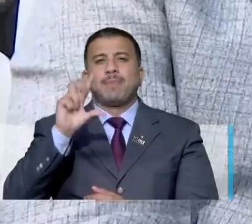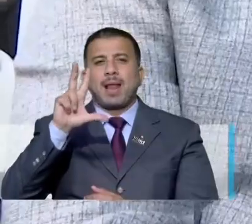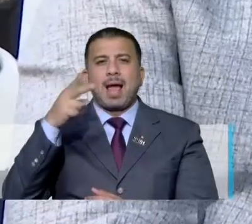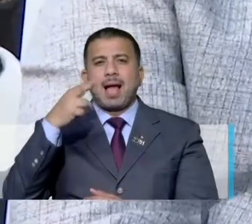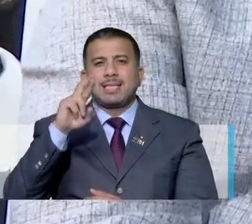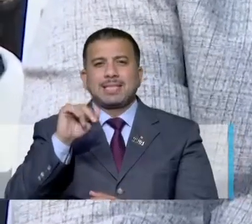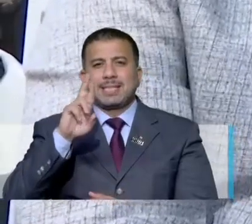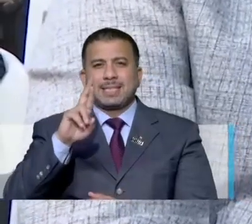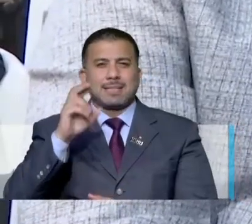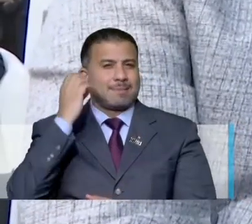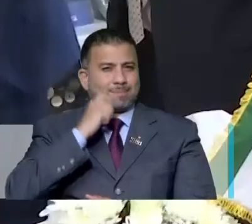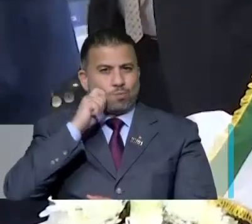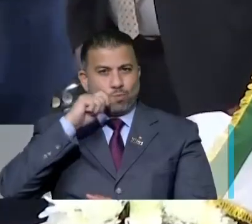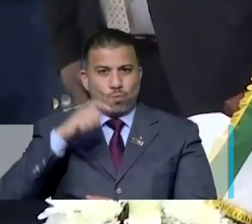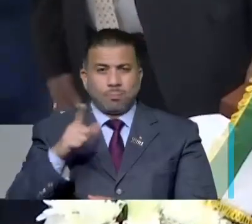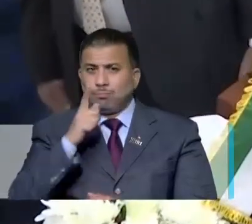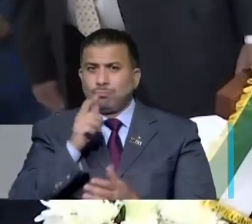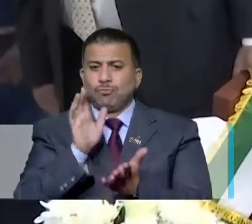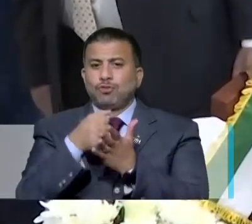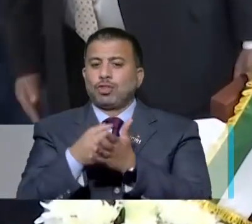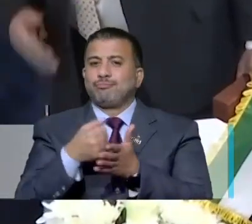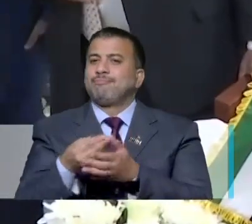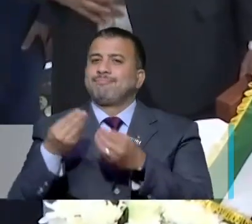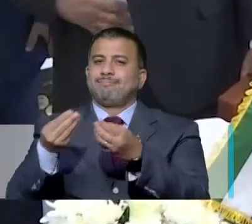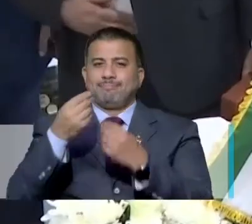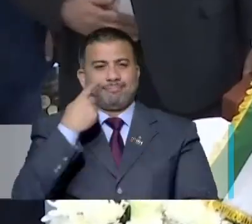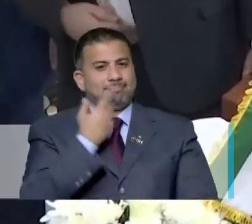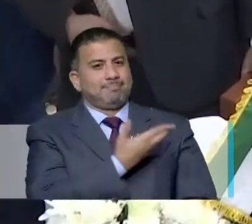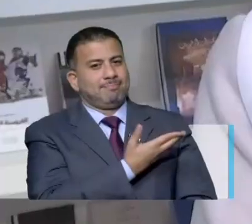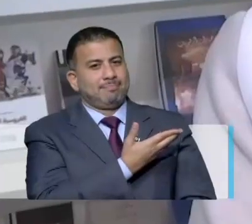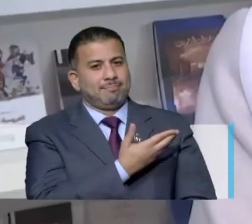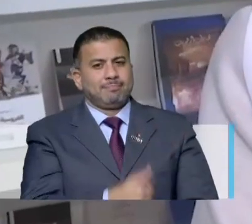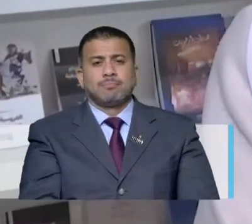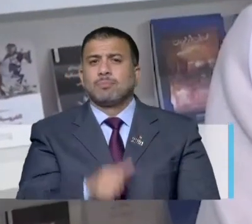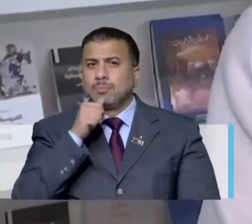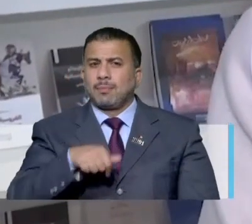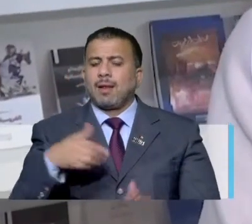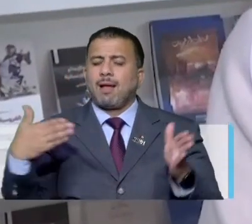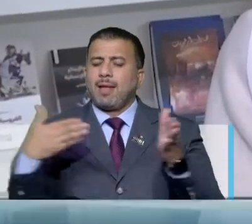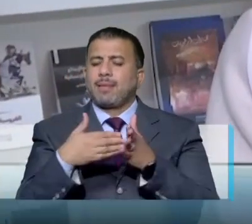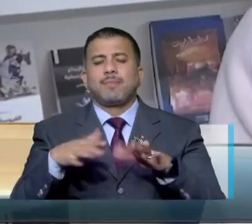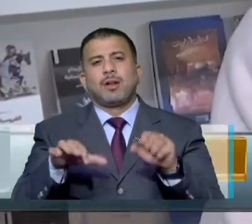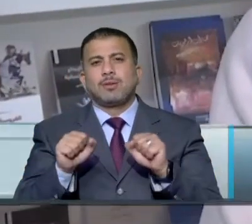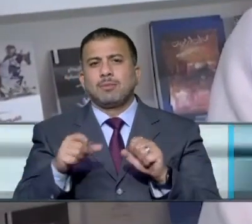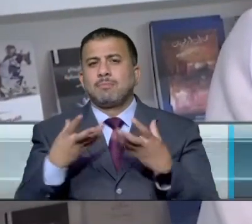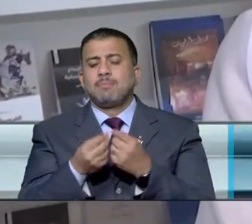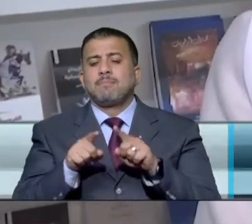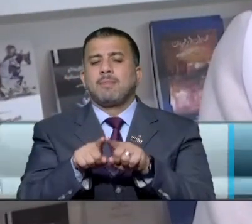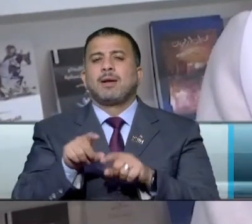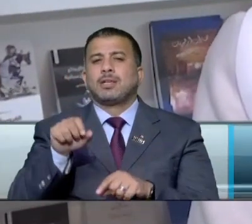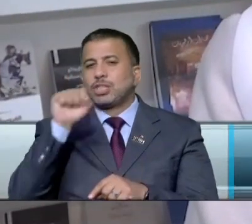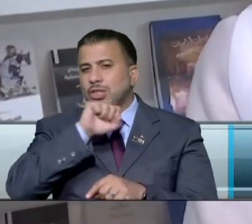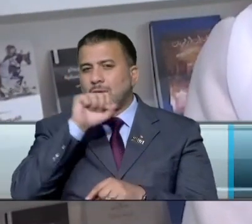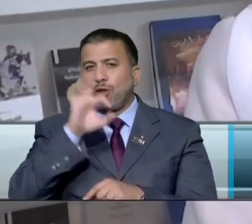المسلم الأساتذة المشاركين بمنحهم شهادات تكريم. اختتمنا اليوم البرنامج الثقافي المصاحب لمشاركة معهد